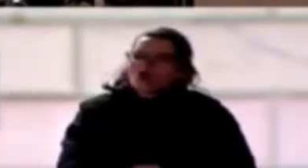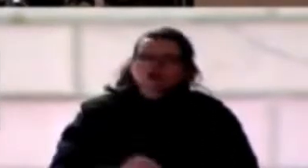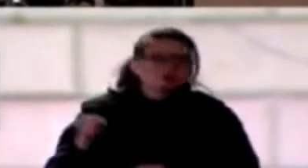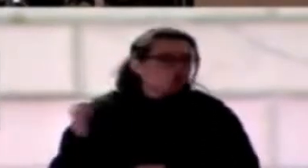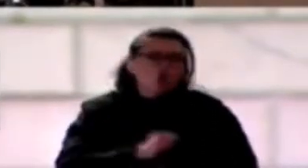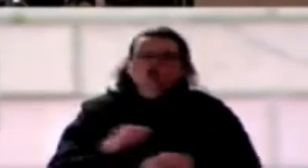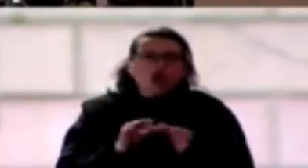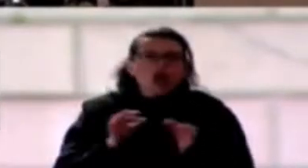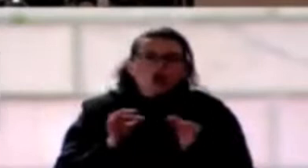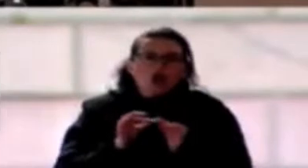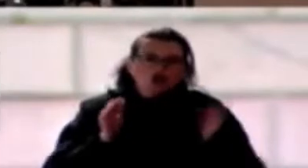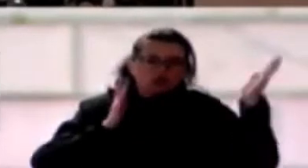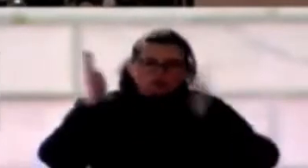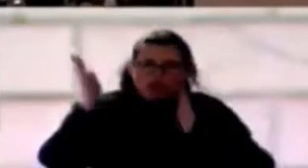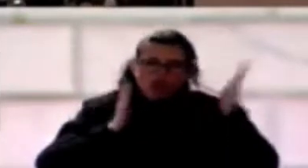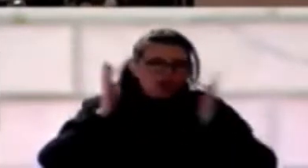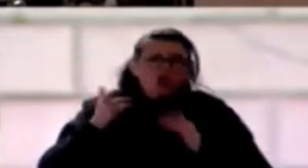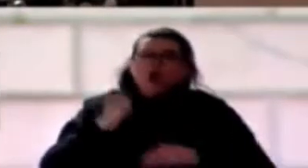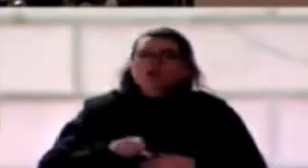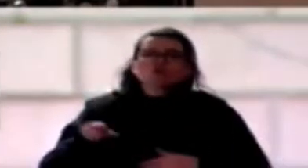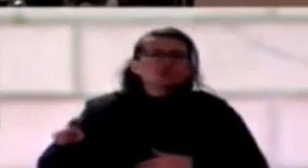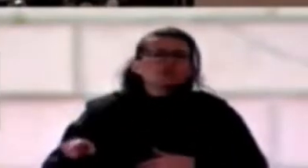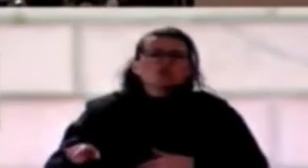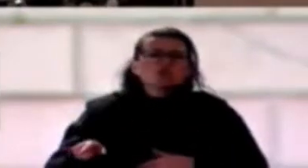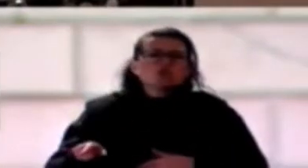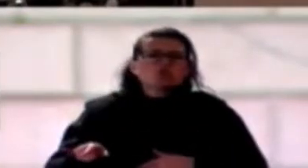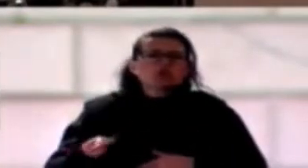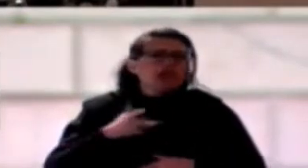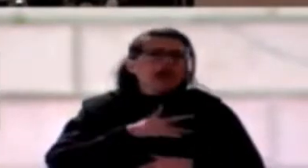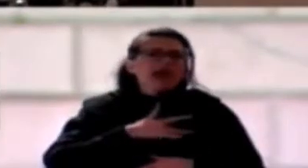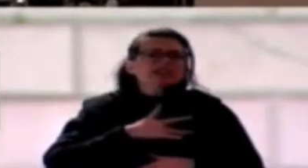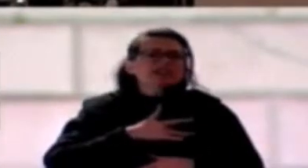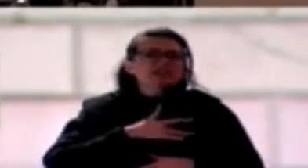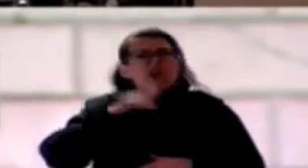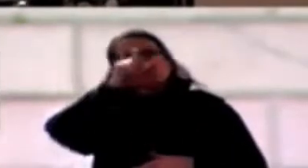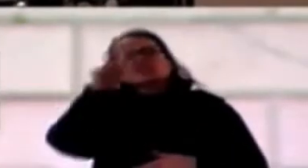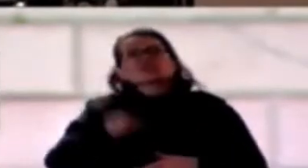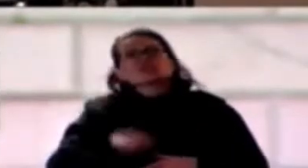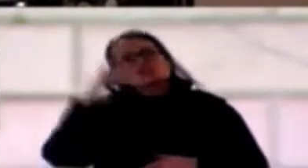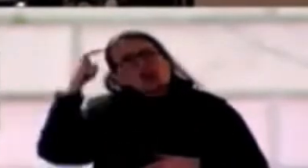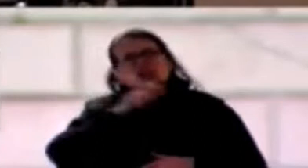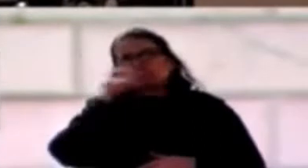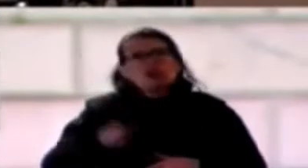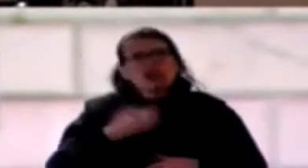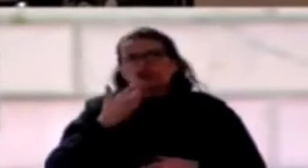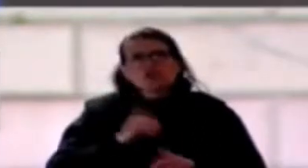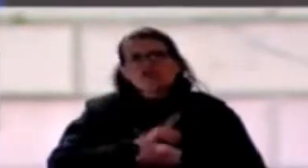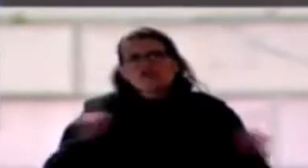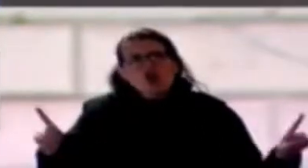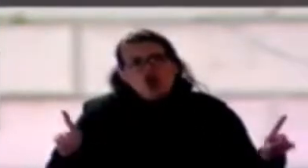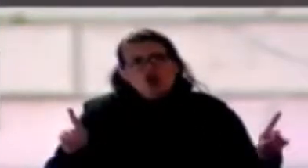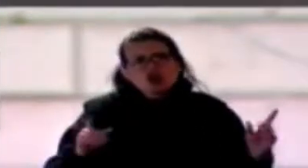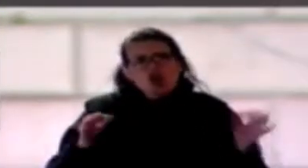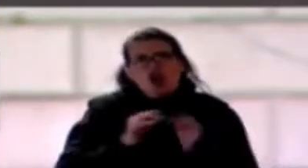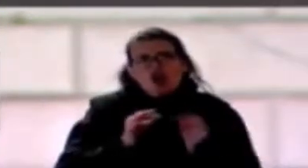tutta il suo senso dello Stato. Lo Stato che trattava con gli assassini di